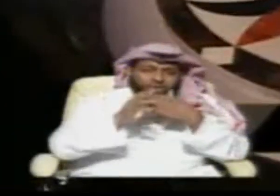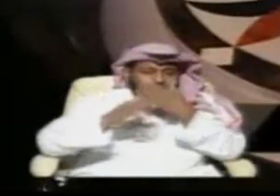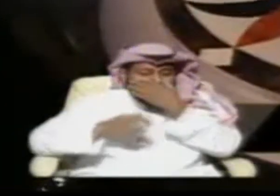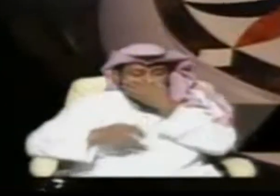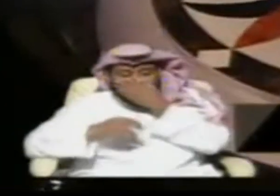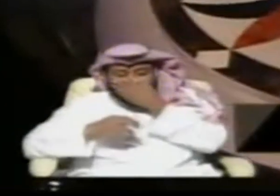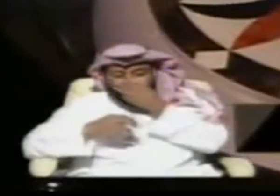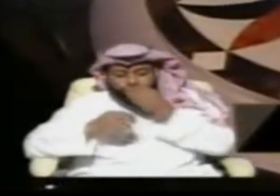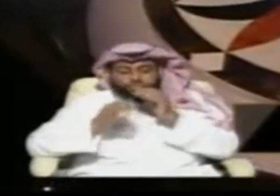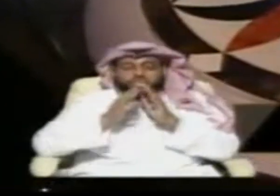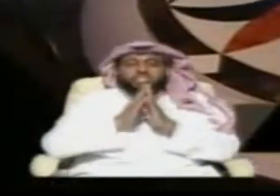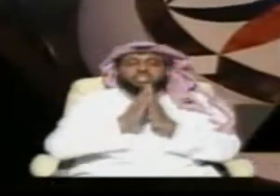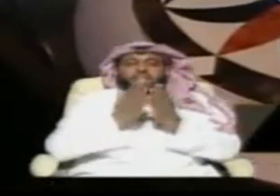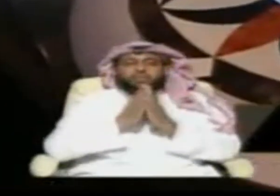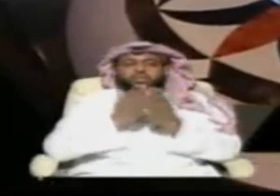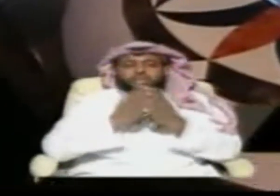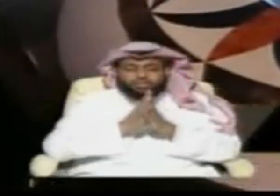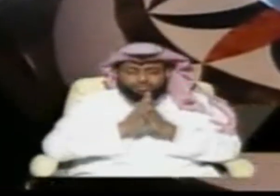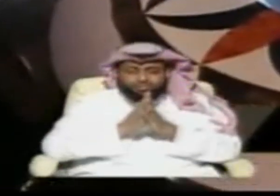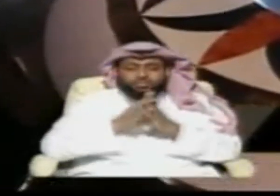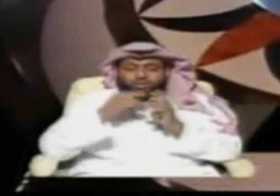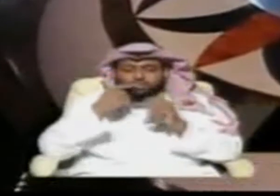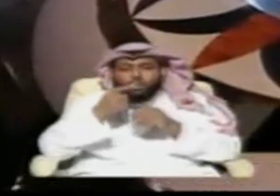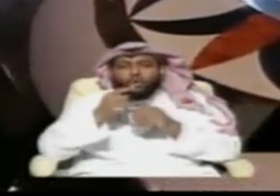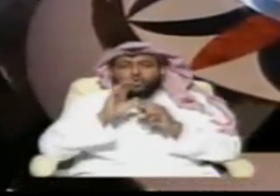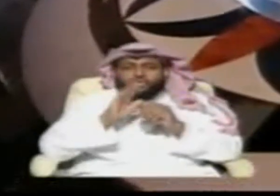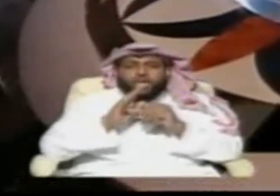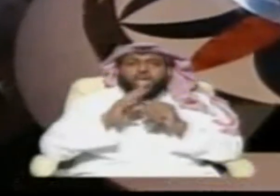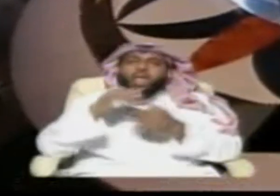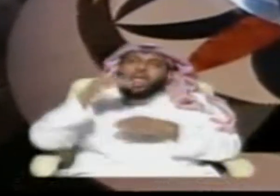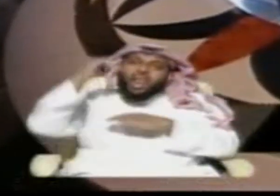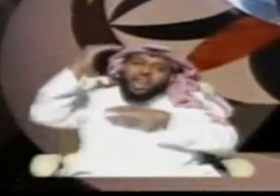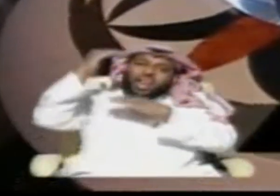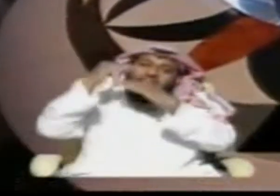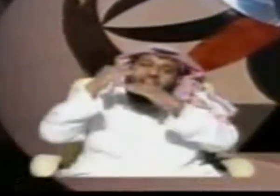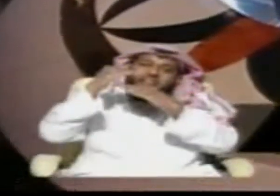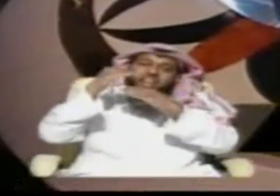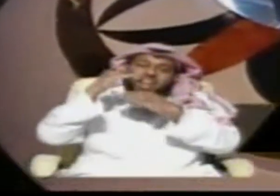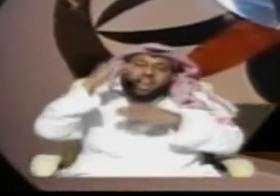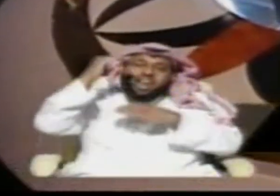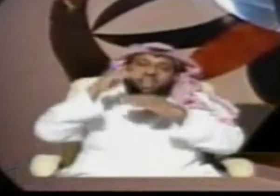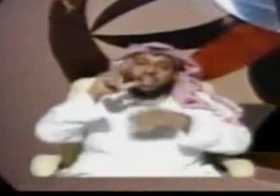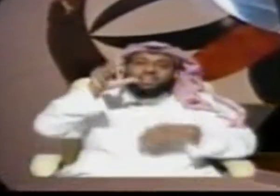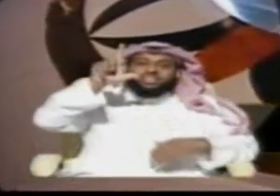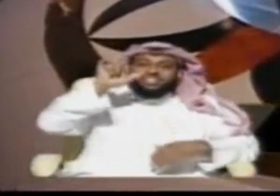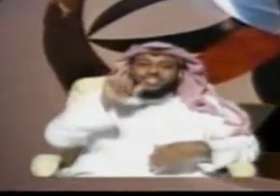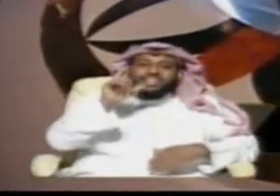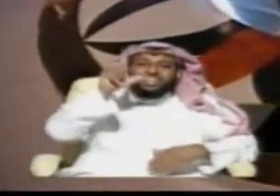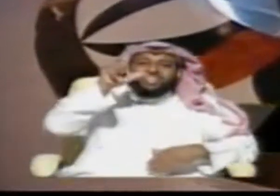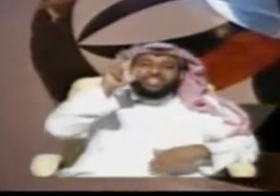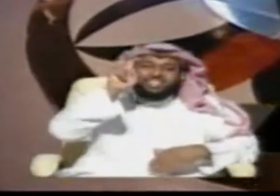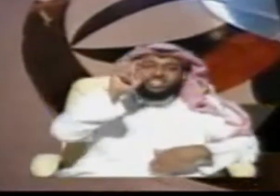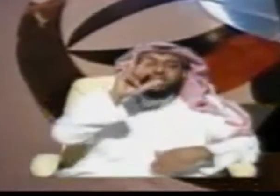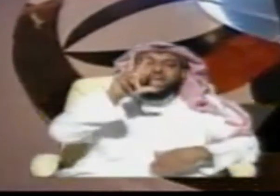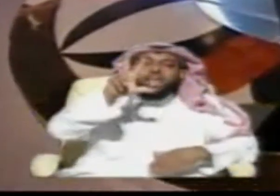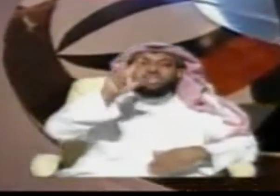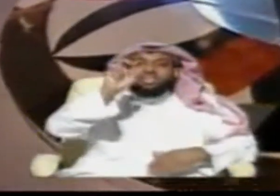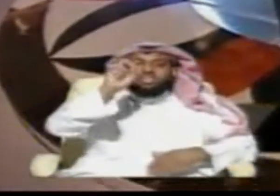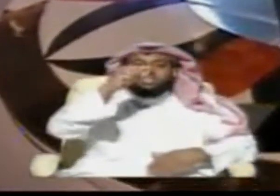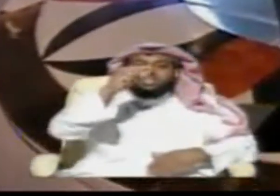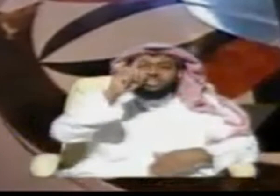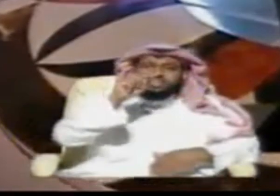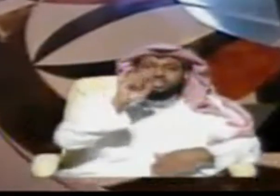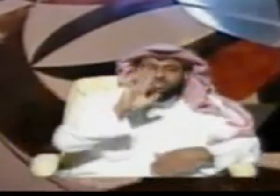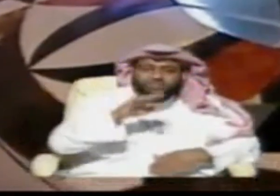هبيرة بخصوص ليلة القدر، قال: وإن وقع في ليلة من أوتار العشر ليلة جمعة فهي أرجى